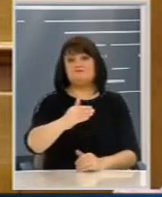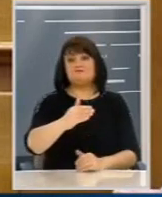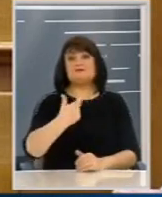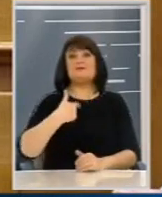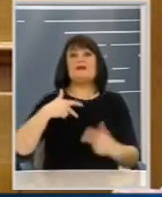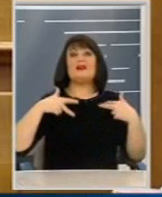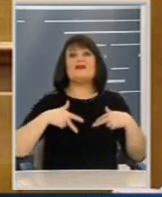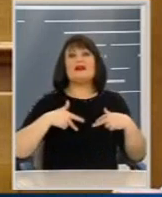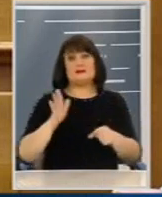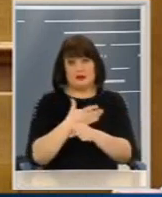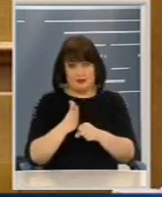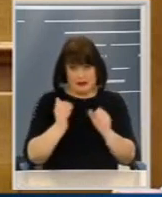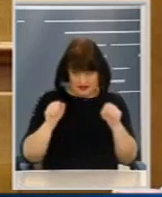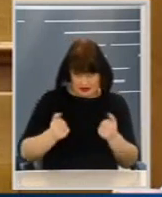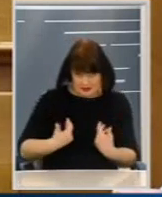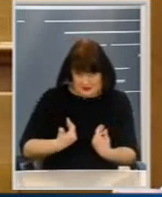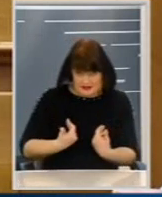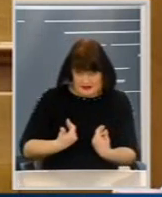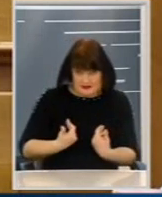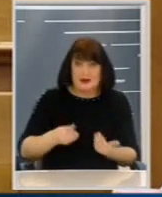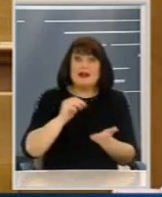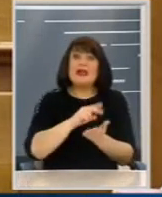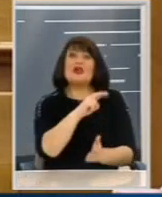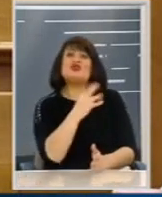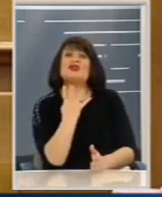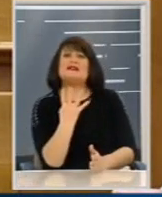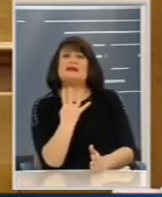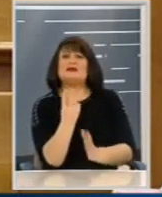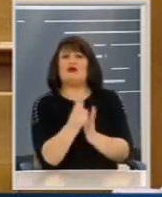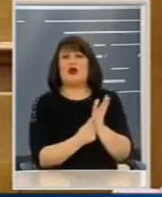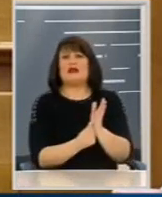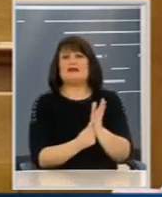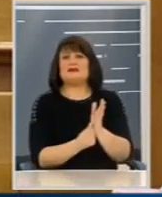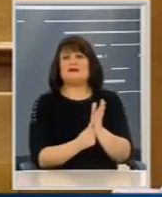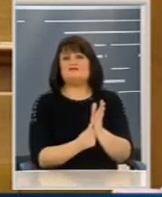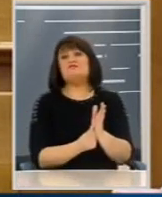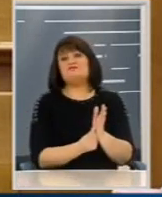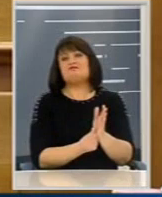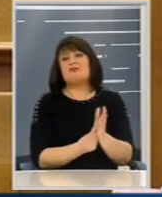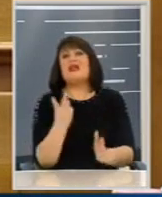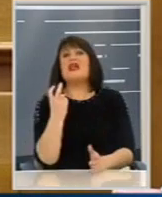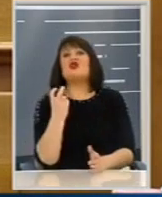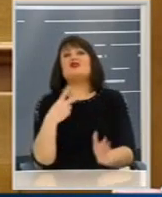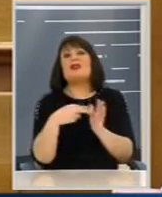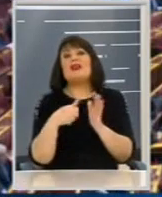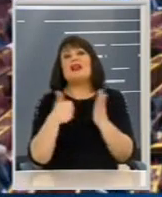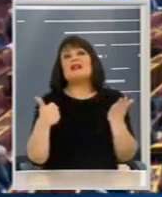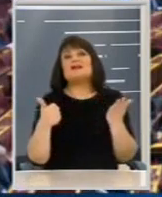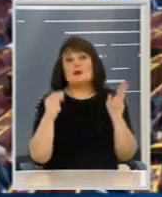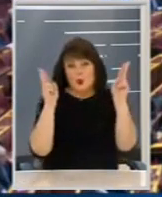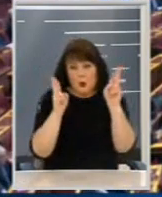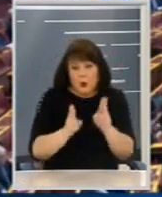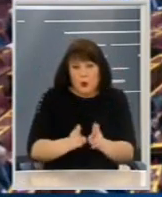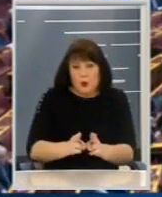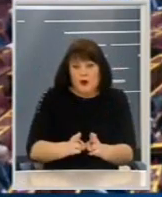που τα διέλυσε όλα. Ξανά 24 το 2015 και 20 το 2016. Πείτε